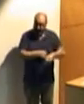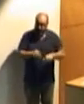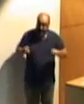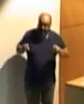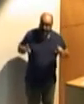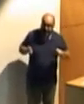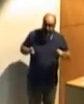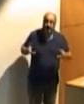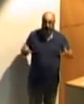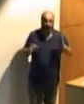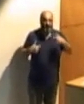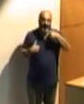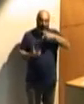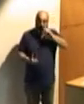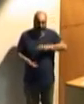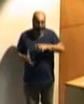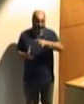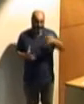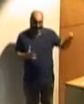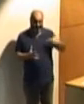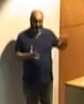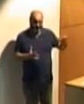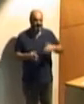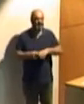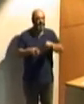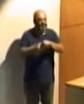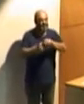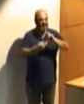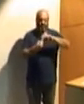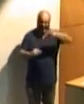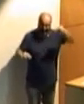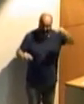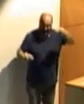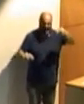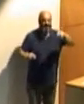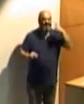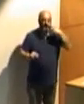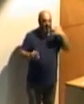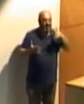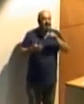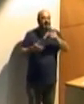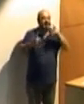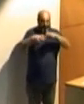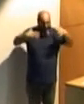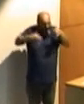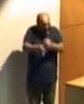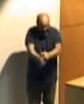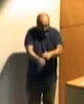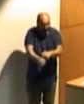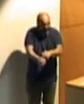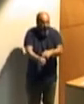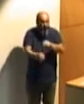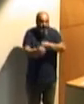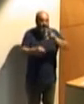lien avec le transhumanisme la génétique tout cela se passe au niveau du nanomètre je le dis au niveau de l'adn au niveau de la molécule de